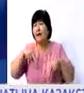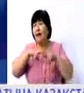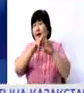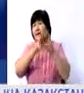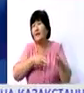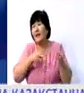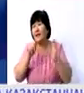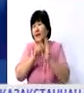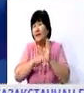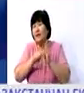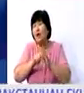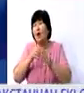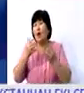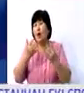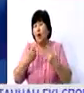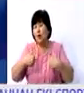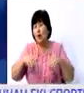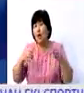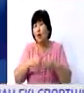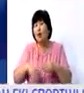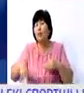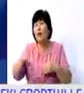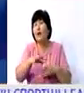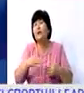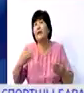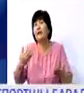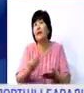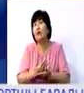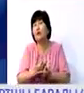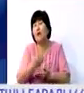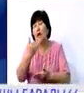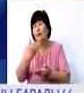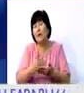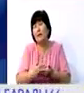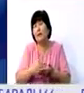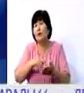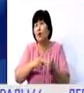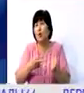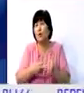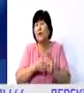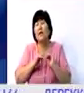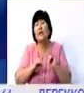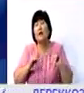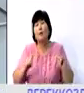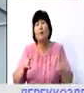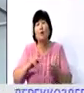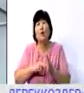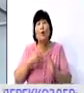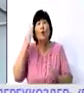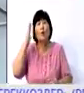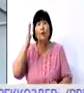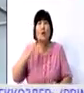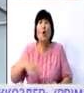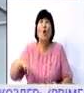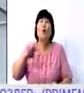келген сарапшылардың құрылған топ аймақта индустрияландыру бағдарламасы бойынша инновациялық жобаларды дамытуды көздейді.